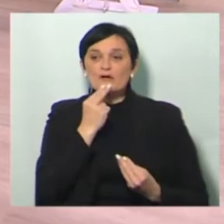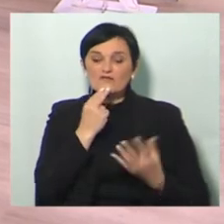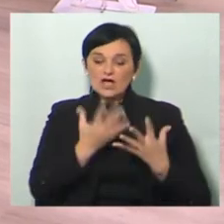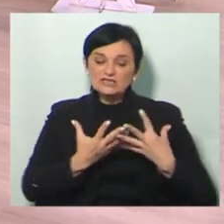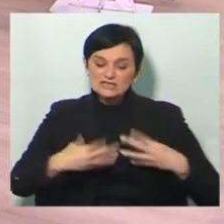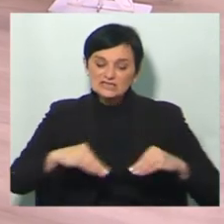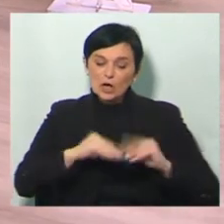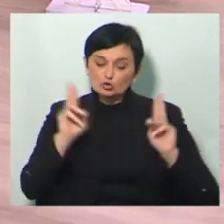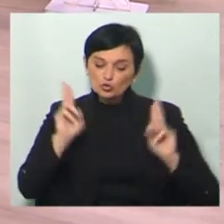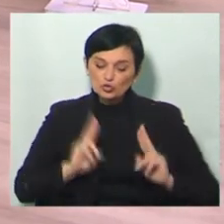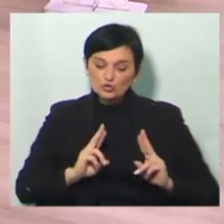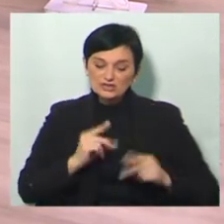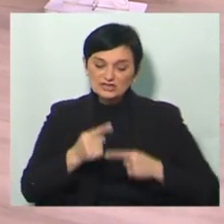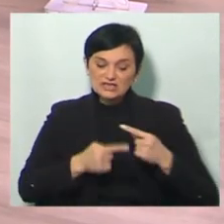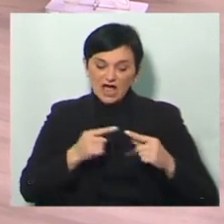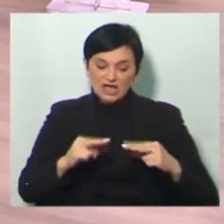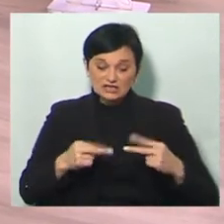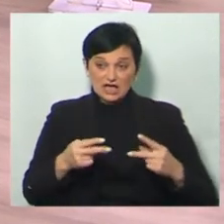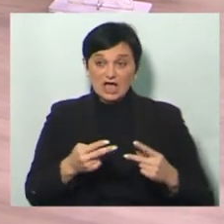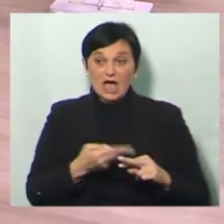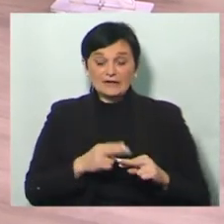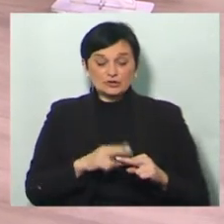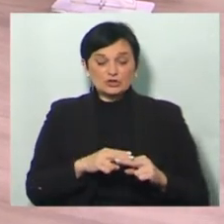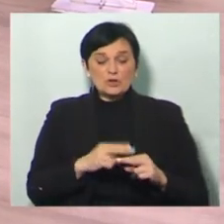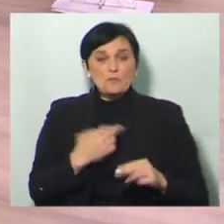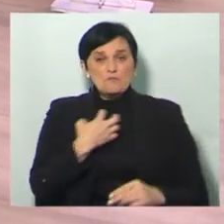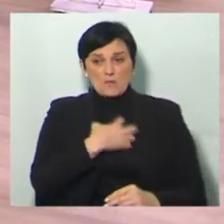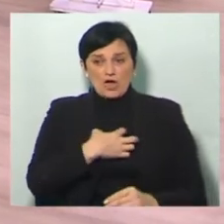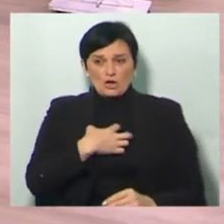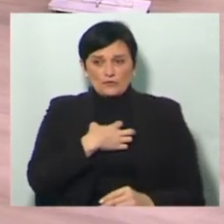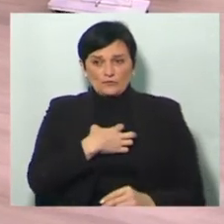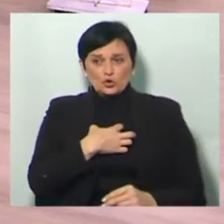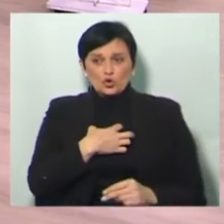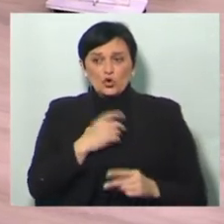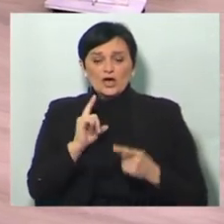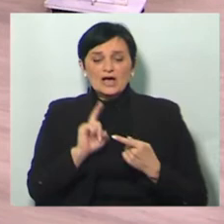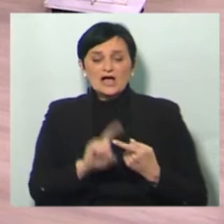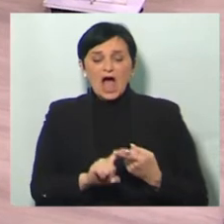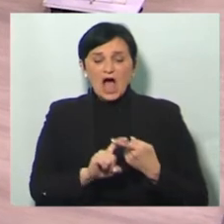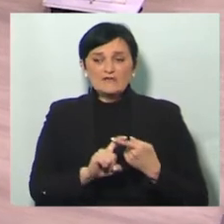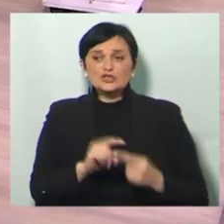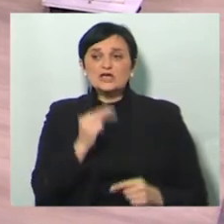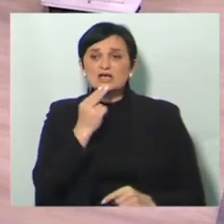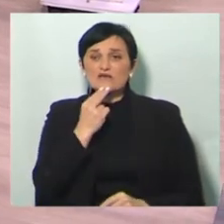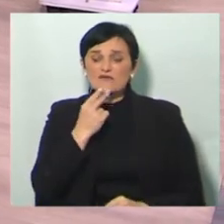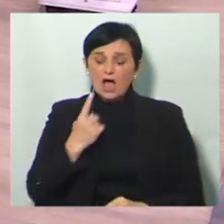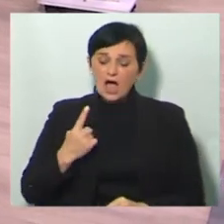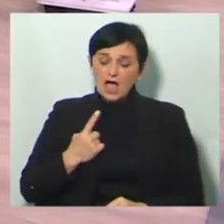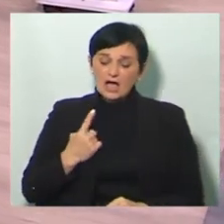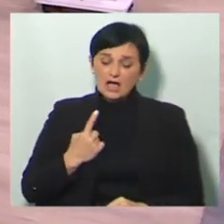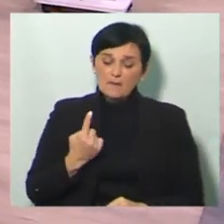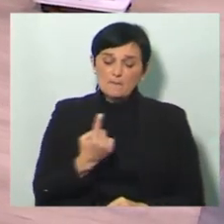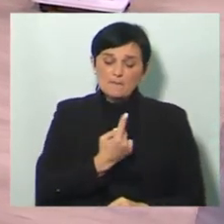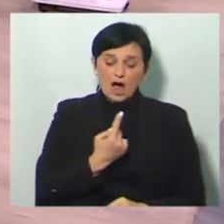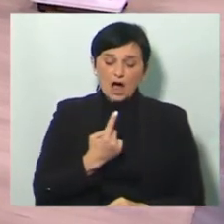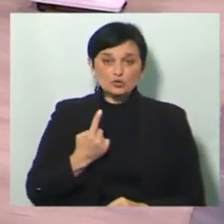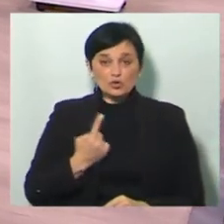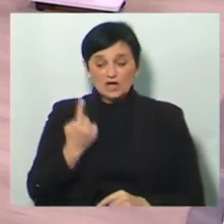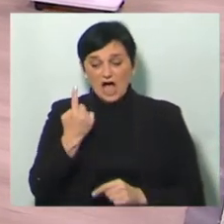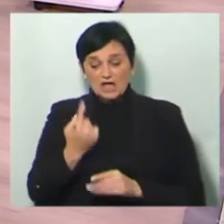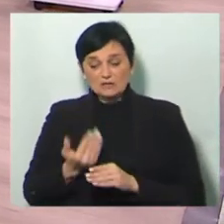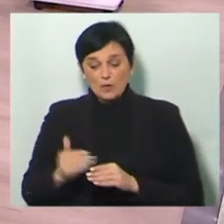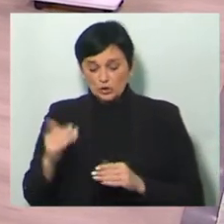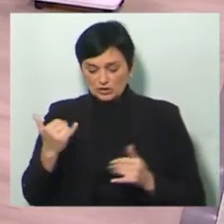საოჯახო ტრადიციად ვაქციოთ. ეს იყო ძალიან მნიშვნელოვანი კავშირი კვებისა მარტოობასა და განმარტოებასთან.